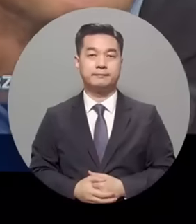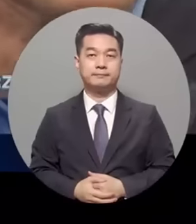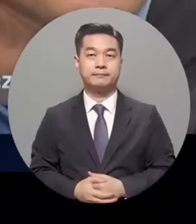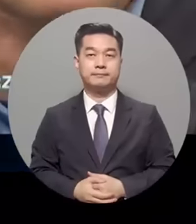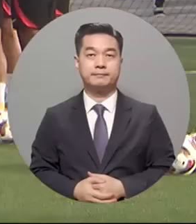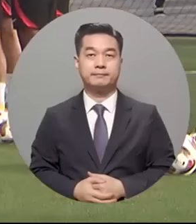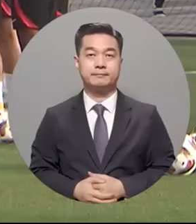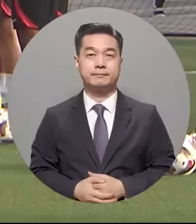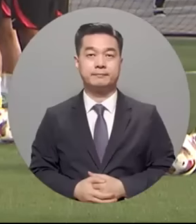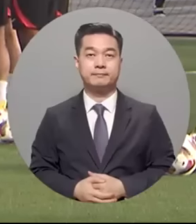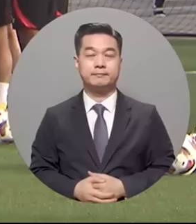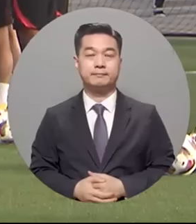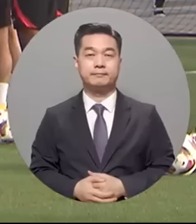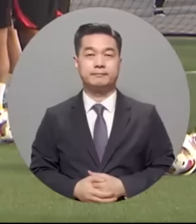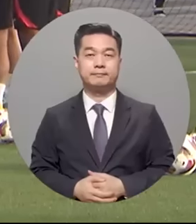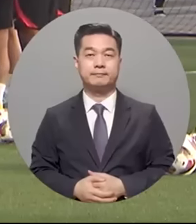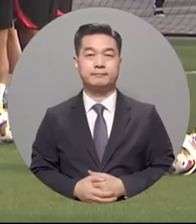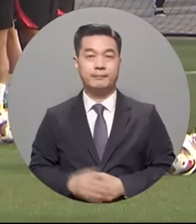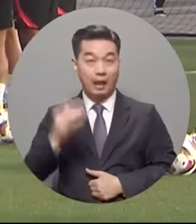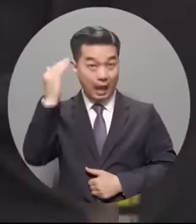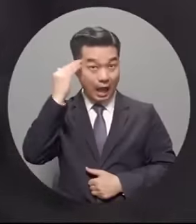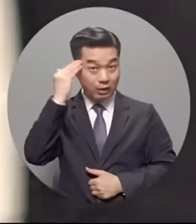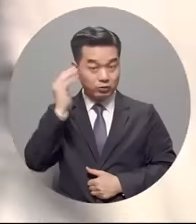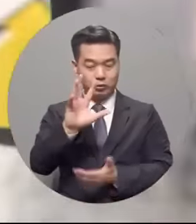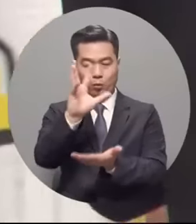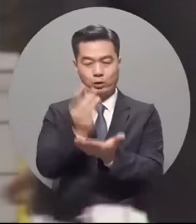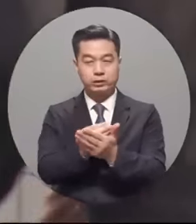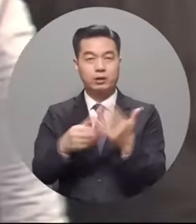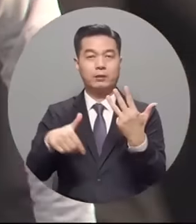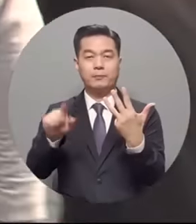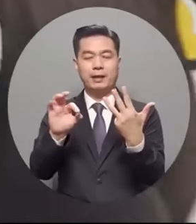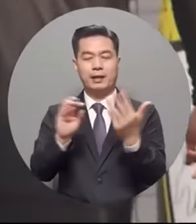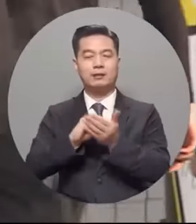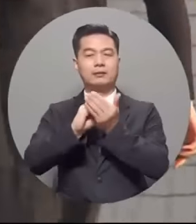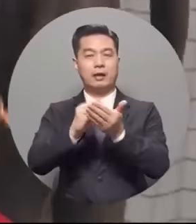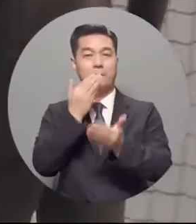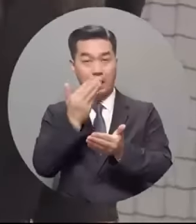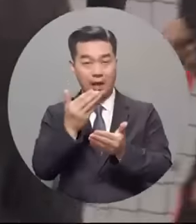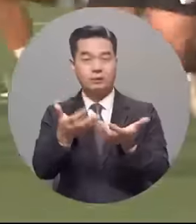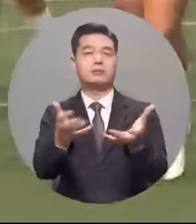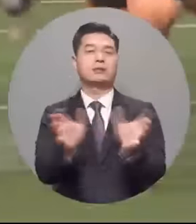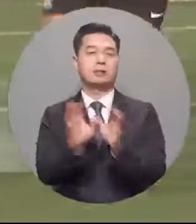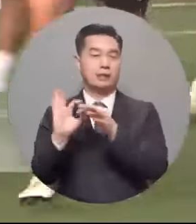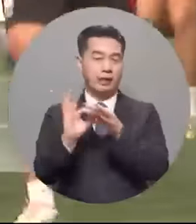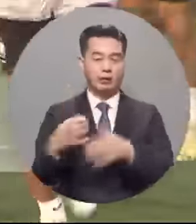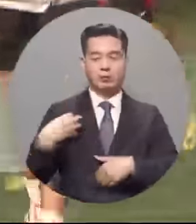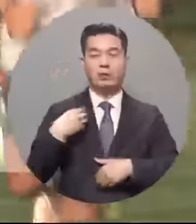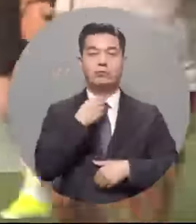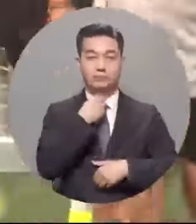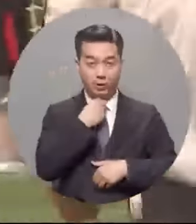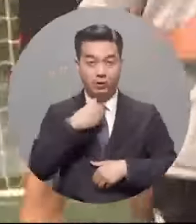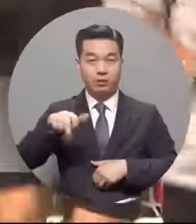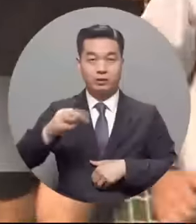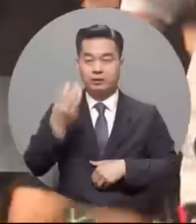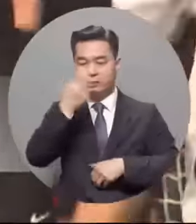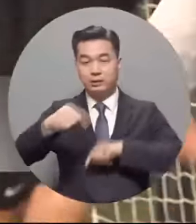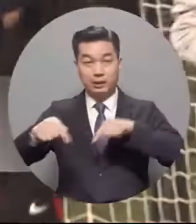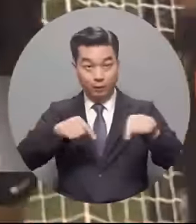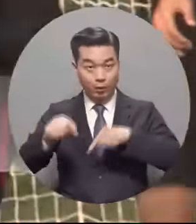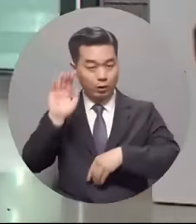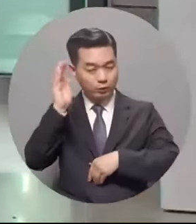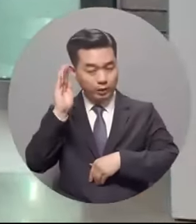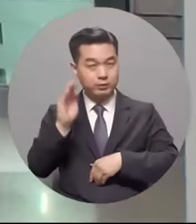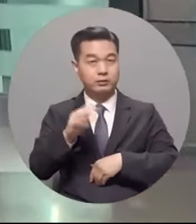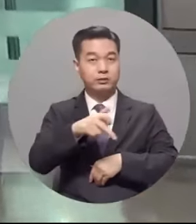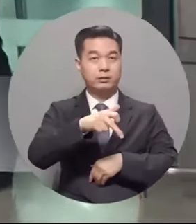Trainer. 한국은 월드컵 8강에 갈 수 있는 팀이기에 계속 이끌고 싶었다는 클린스만 전 감독은 최근